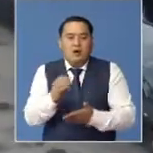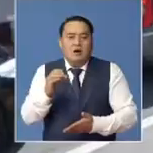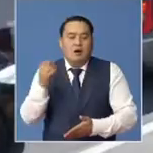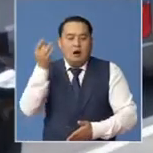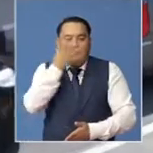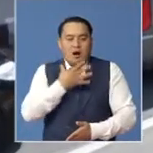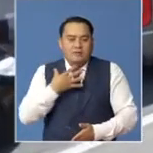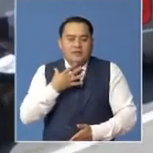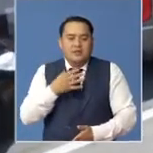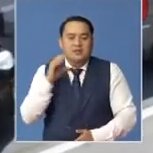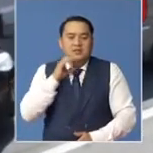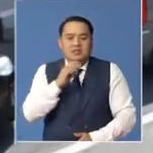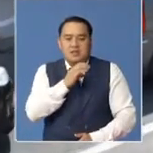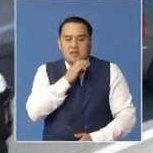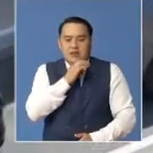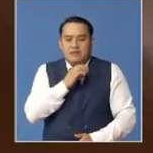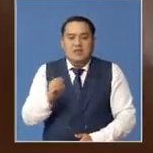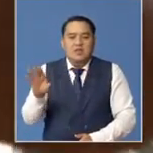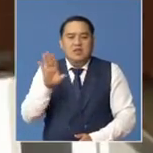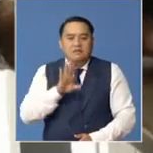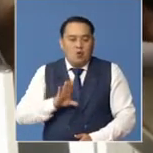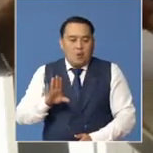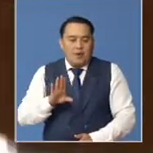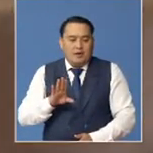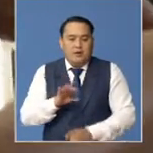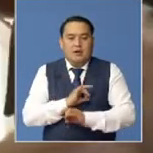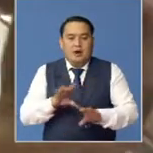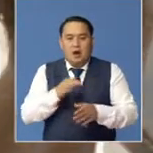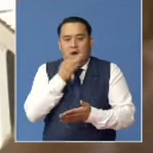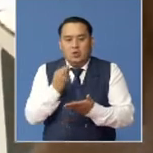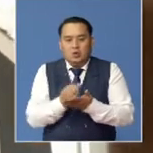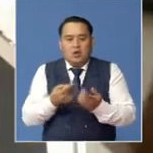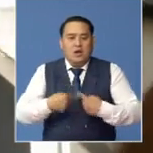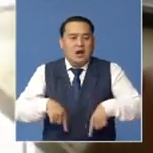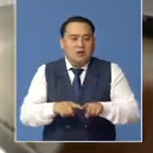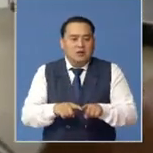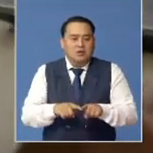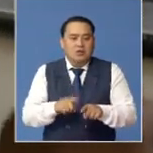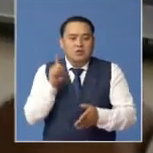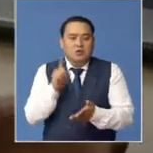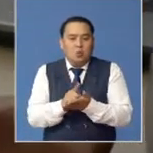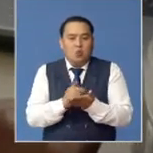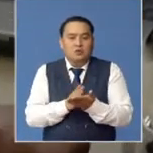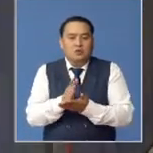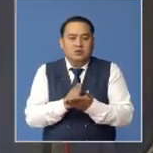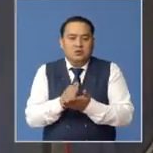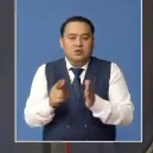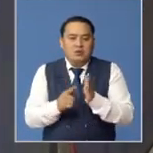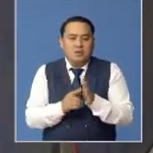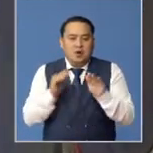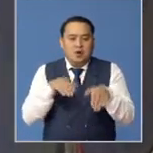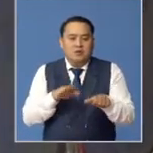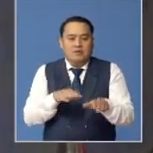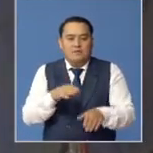и Южной Европой в разгар летнего туристического сезона, говорится в отчете организации. Должностные лица в 7 морских портах